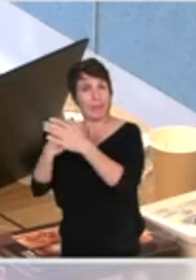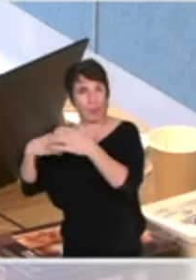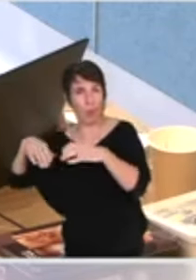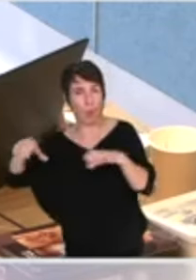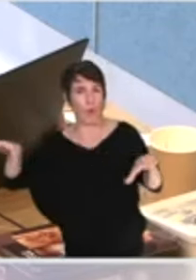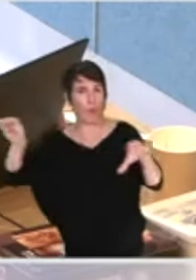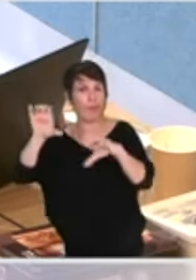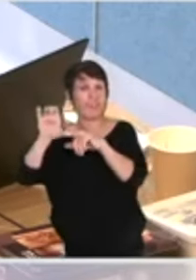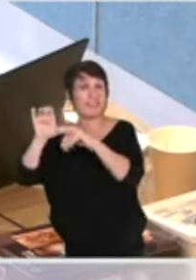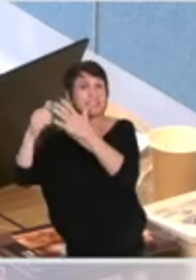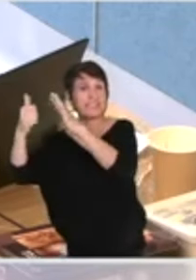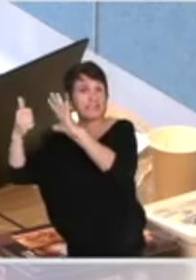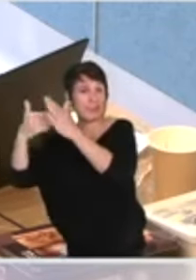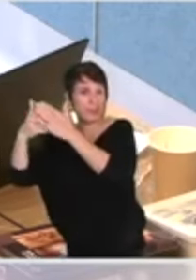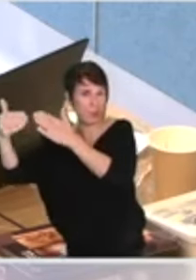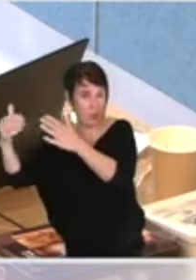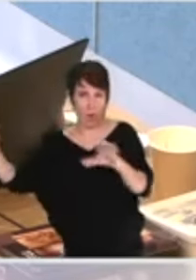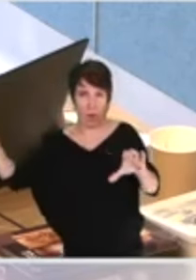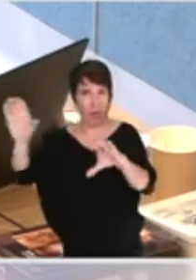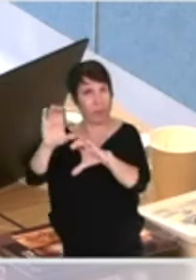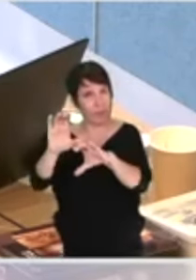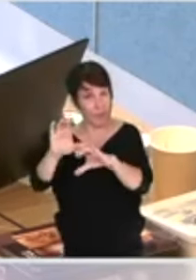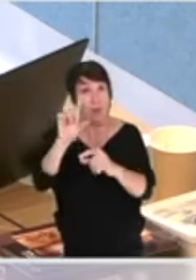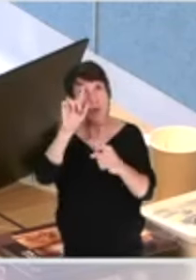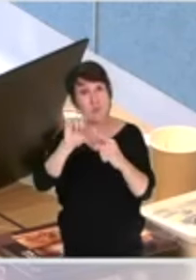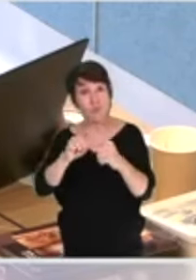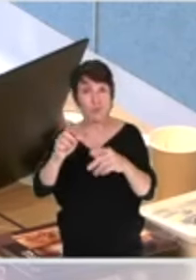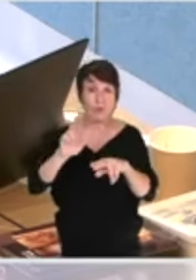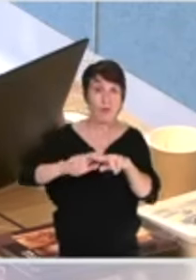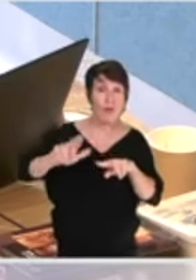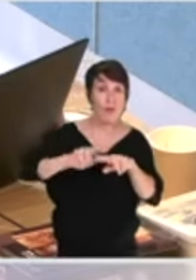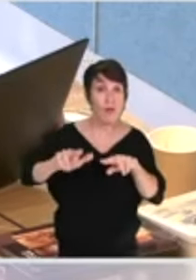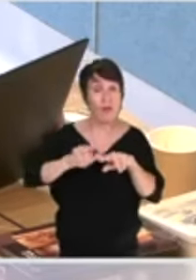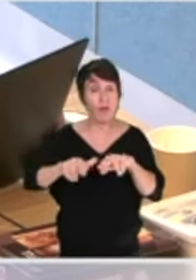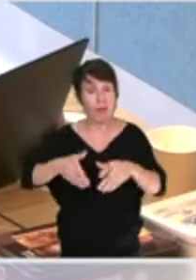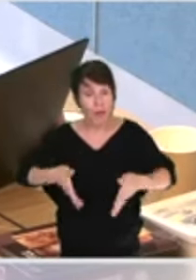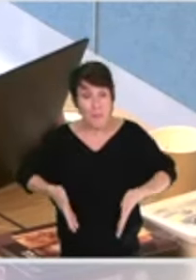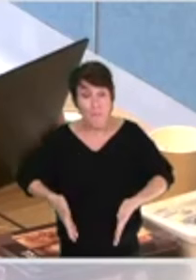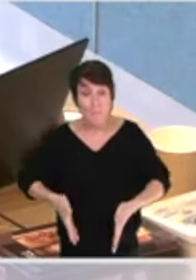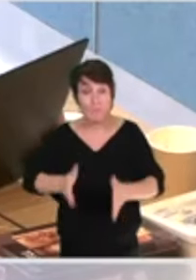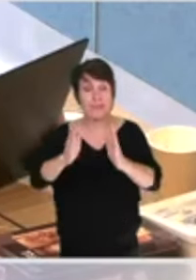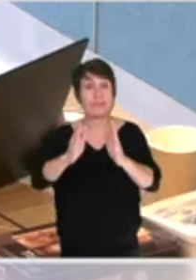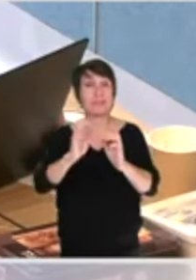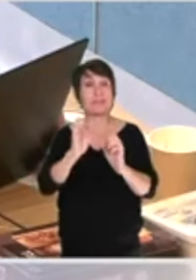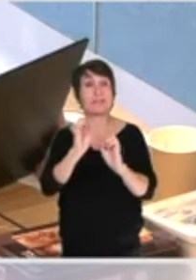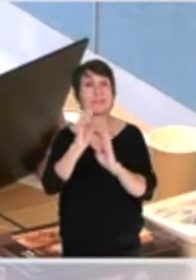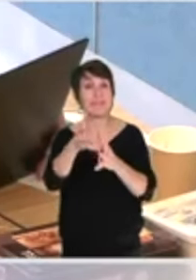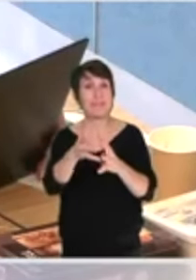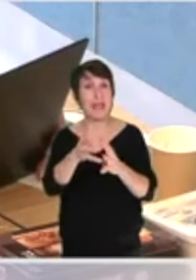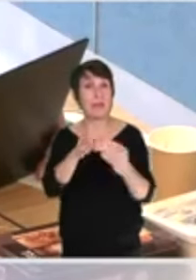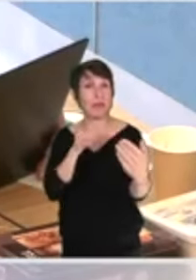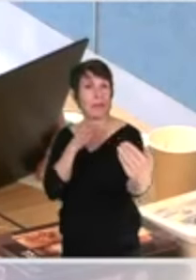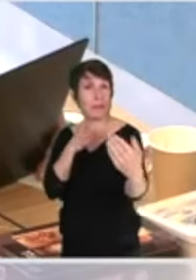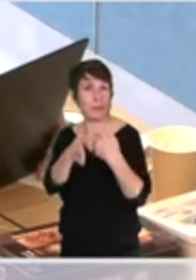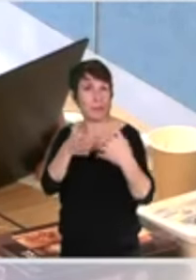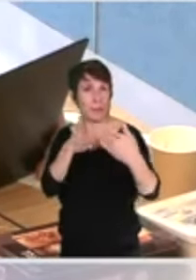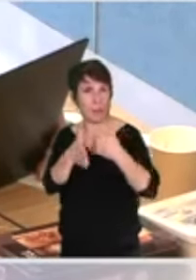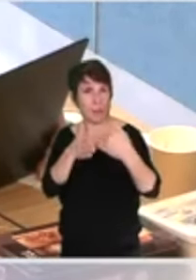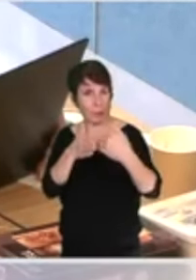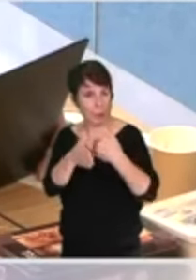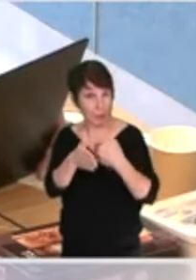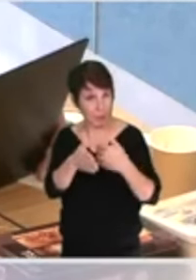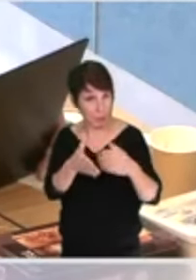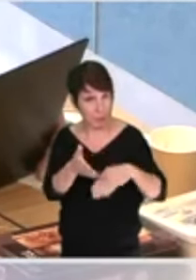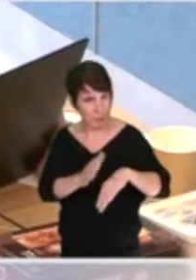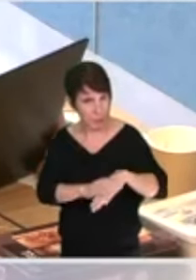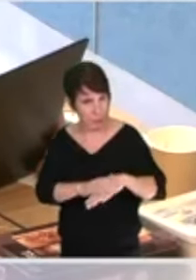dont le but est officiellement de réaliser une piste cyclable bidirectionnelle, cache une réalité bien plus inquiétante. Car